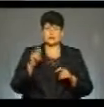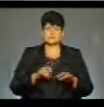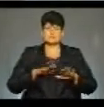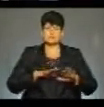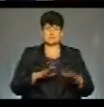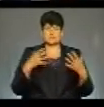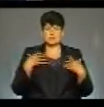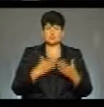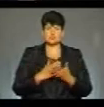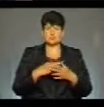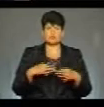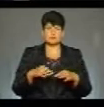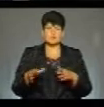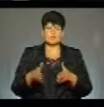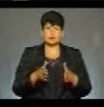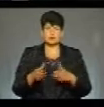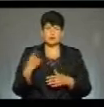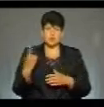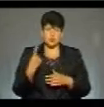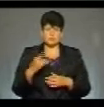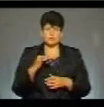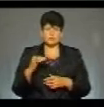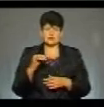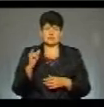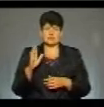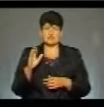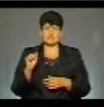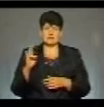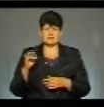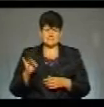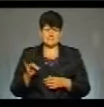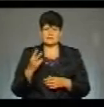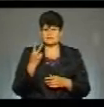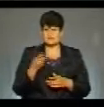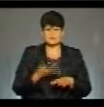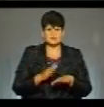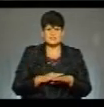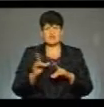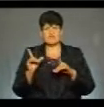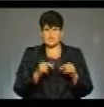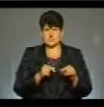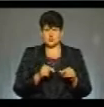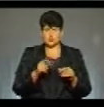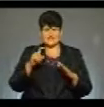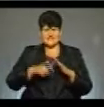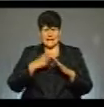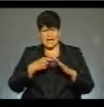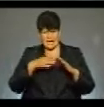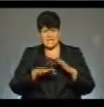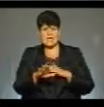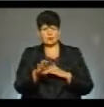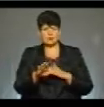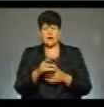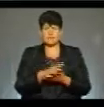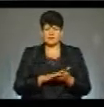служби автомобільних доріг області Юрій Іваниця. Саме гірше це дві ділянки. Одна з виїзду з кар'єру і далі трошки далі до